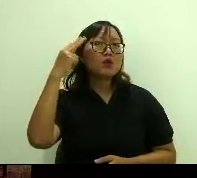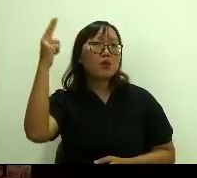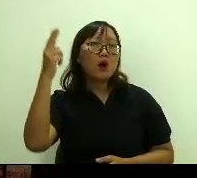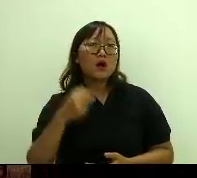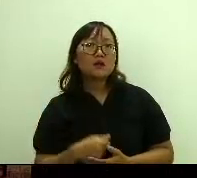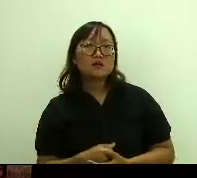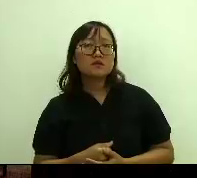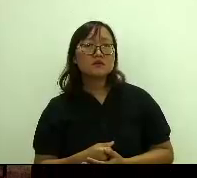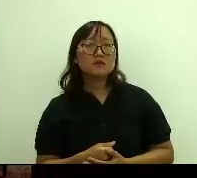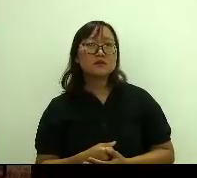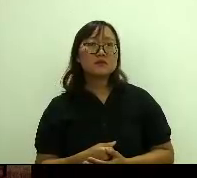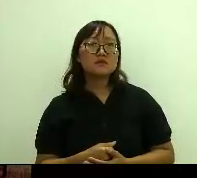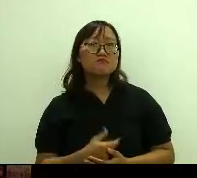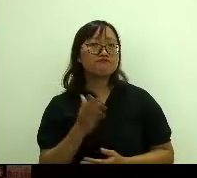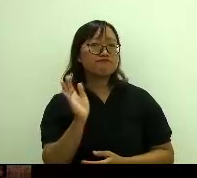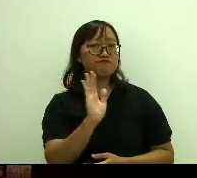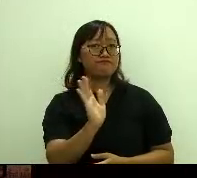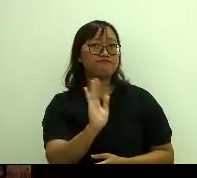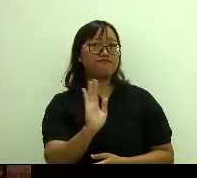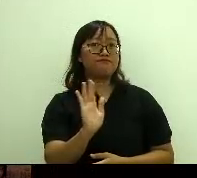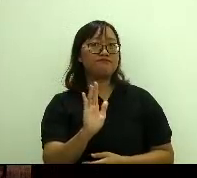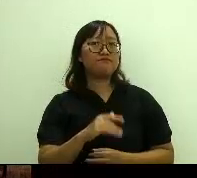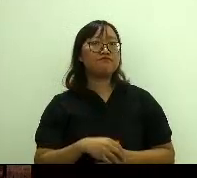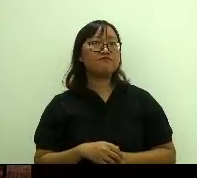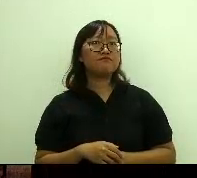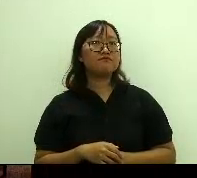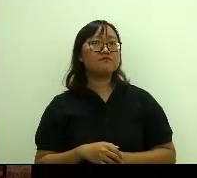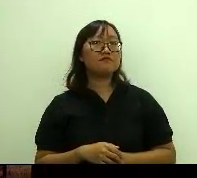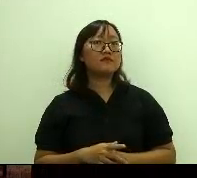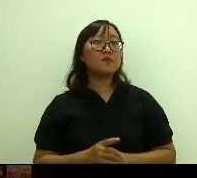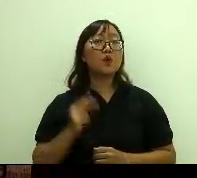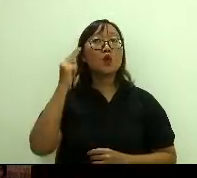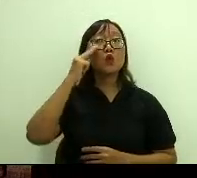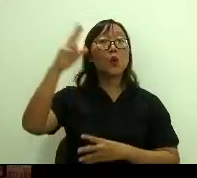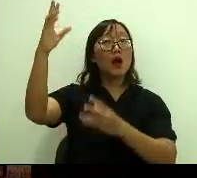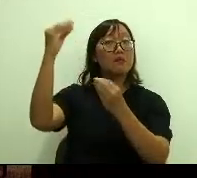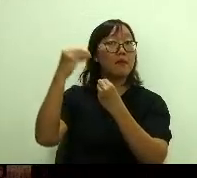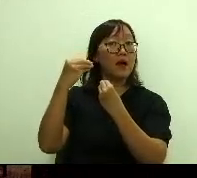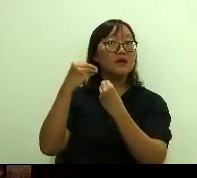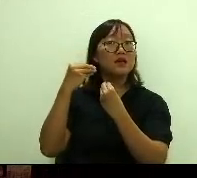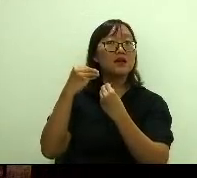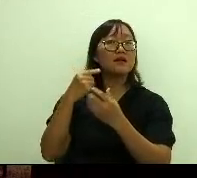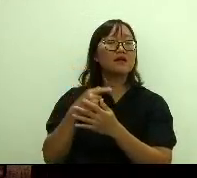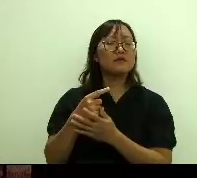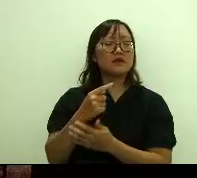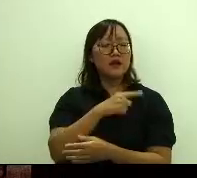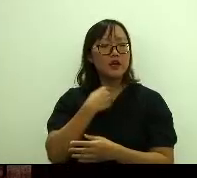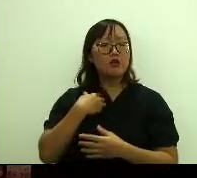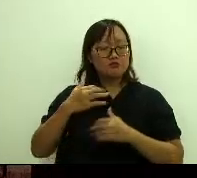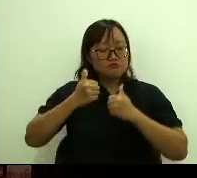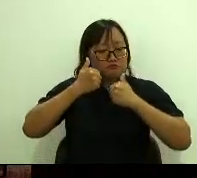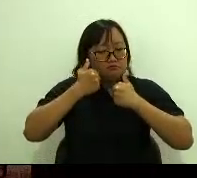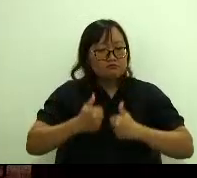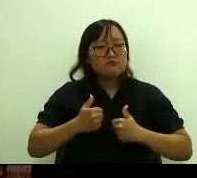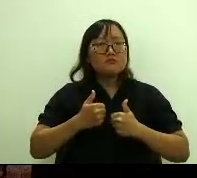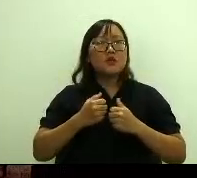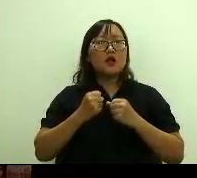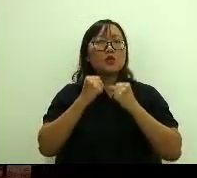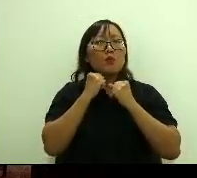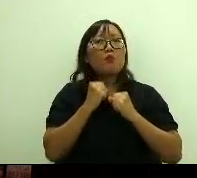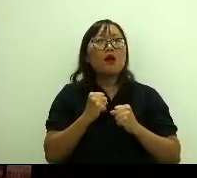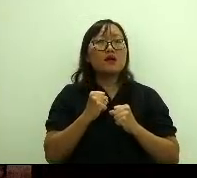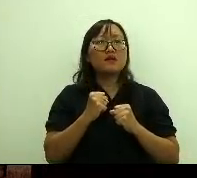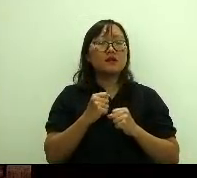bagaimana menghadapi semua kesulitan dan cobaan sampai akhirnya Yesus datang dan menunjukkan kepada kita